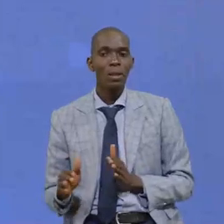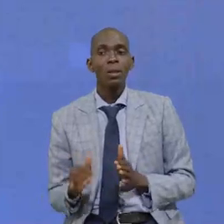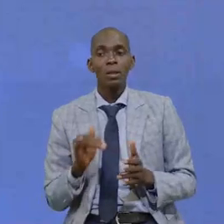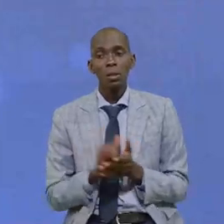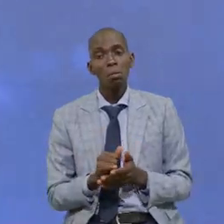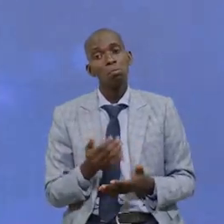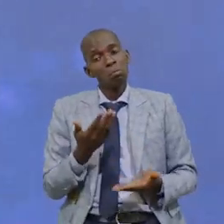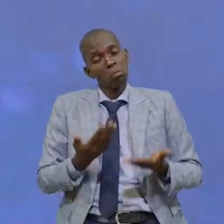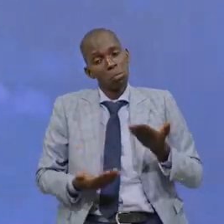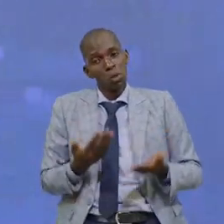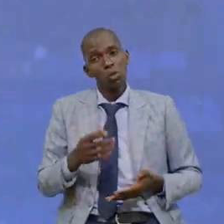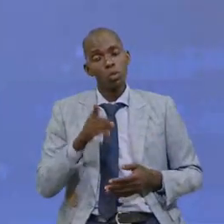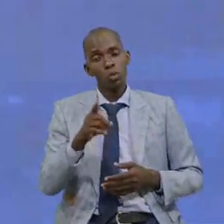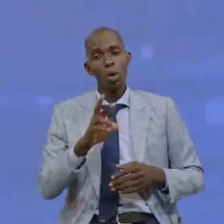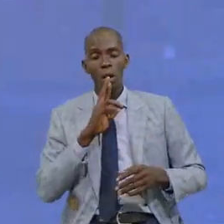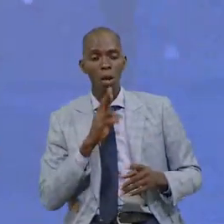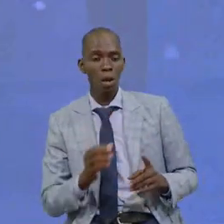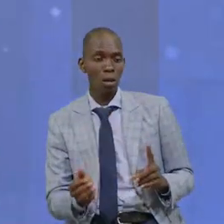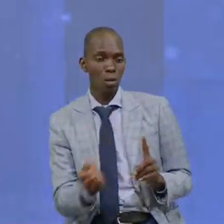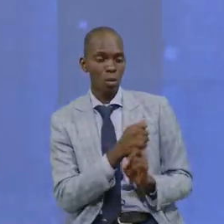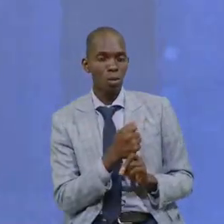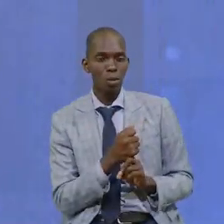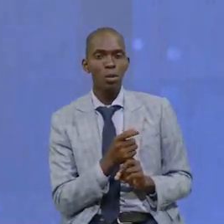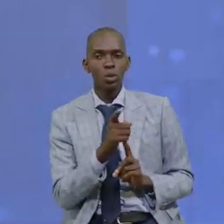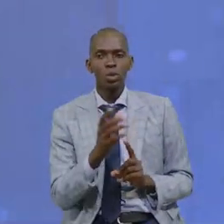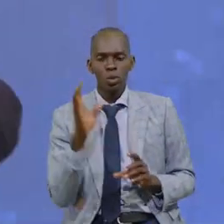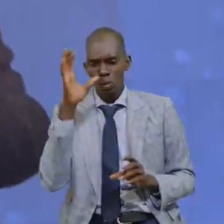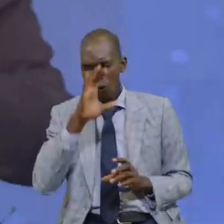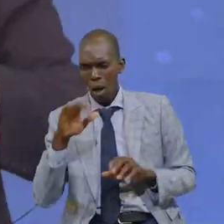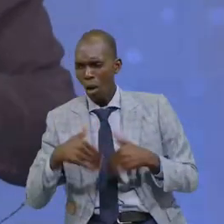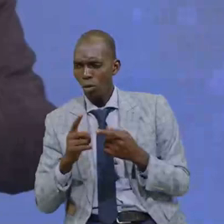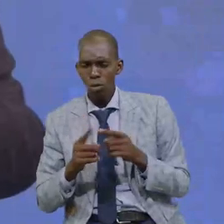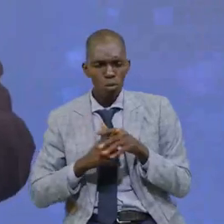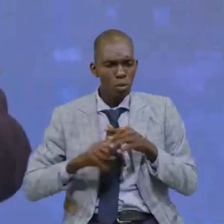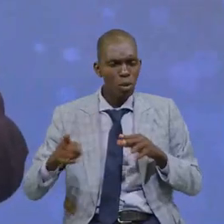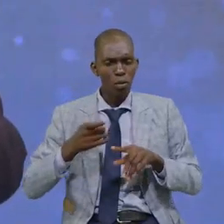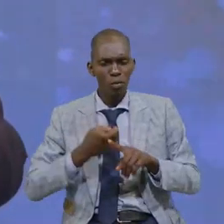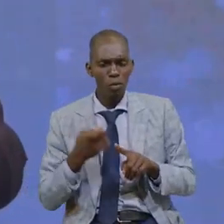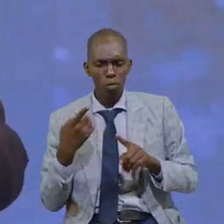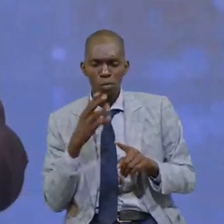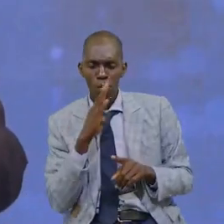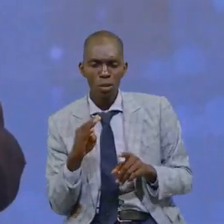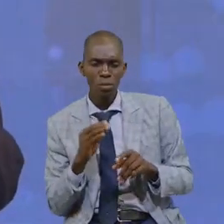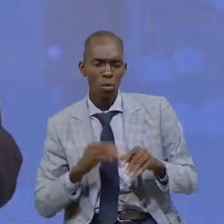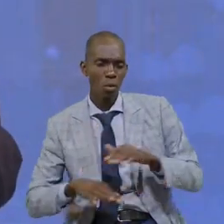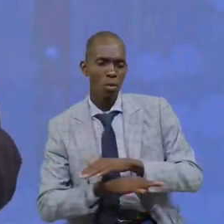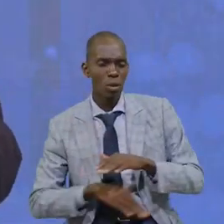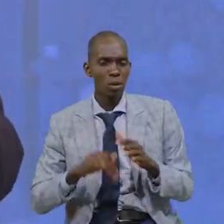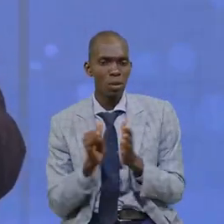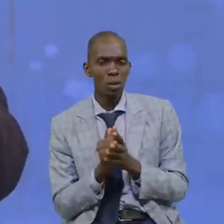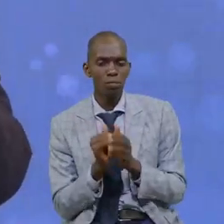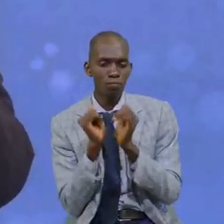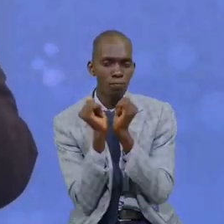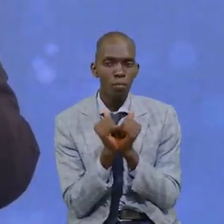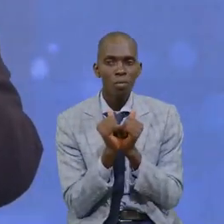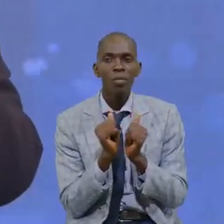es capturé, ils savent que tu vas essayer de trouver des moyens pour sortir de la captivité. Ainsi donc, ils viennent avec